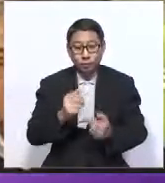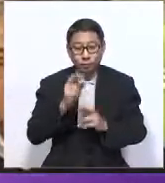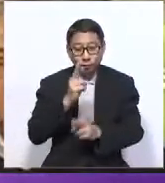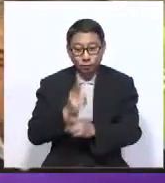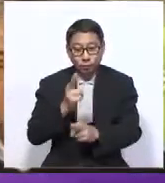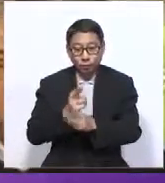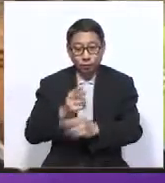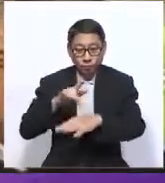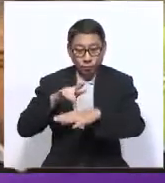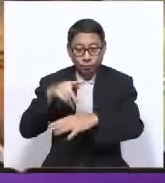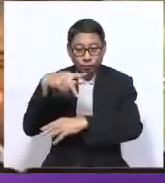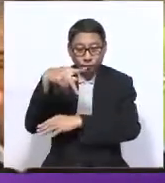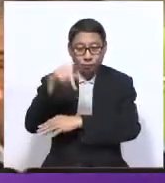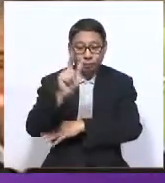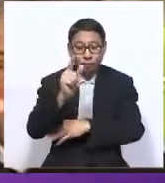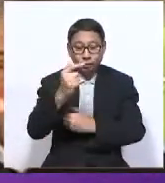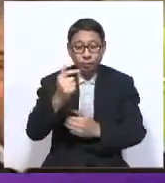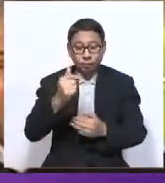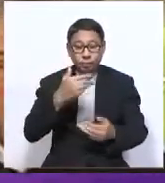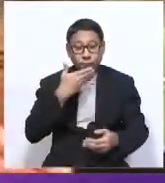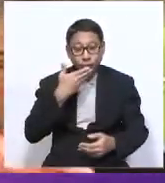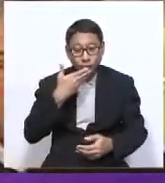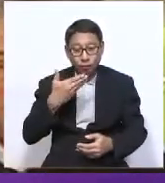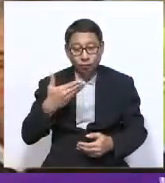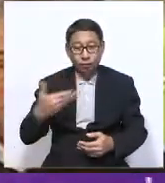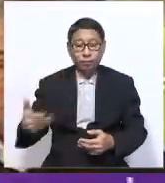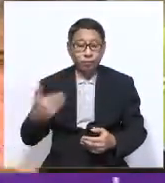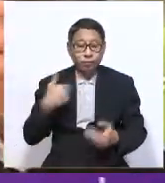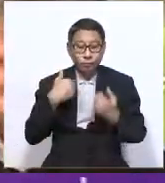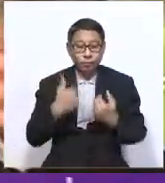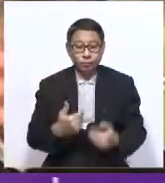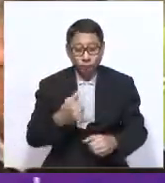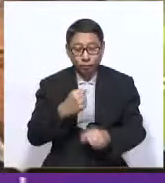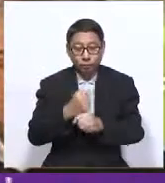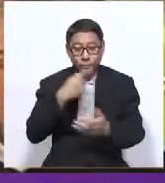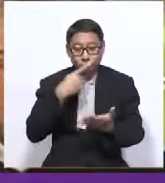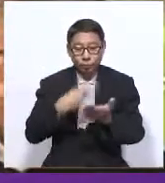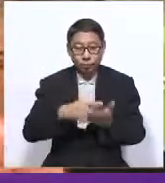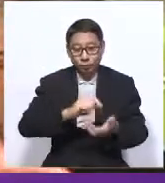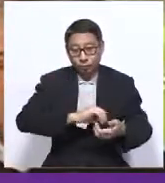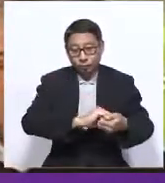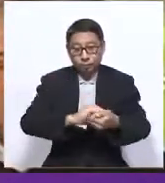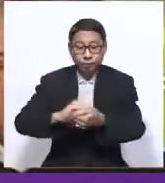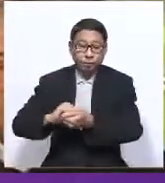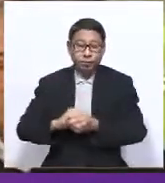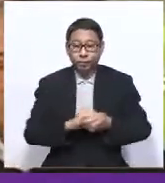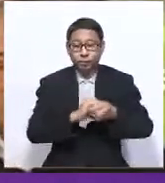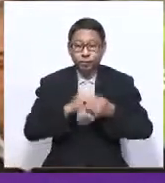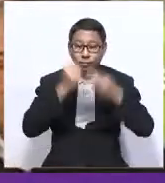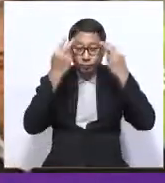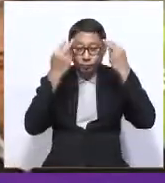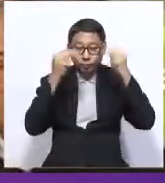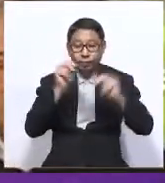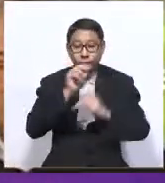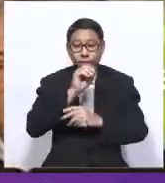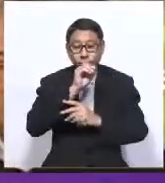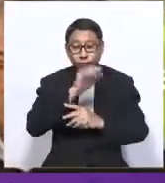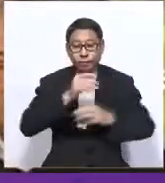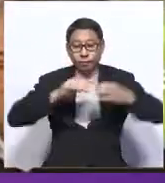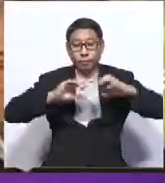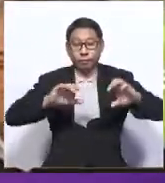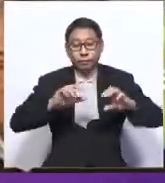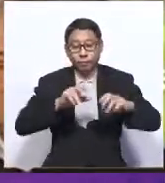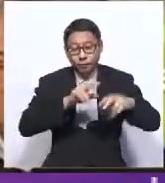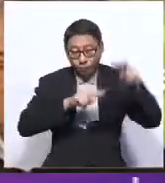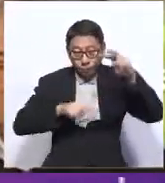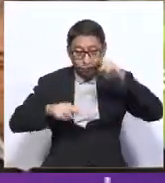วยอนุรักษ์ทรัพยากรป่าไม้ให้สามารถคงอยู่กับคนแล้วก็สร้างประโยชน์ร่วมกันได้ค่ะ นายกรัฐมนตรีก็บอกนะคะว่ารัฐบา